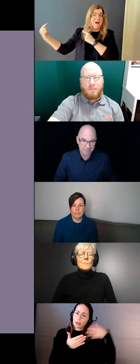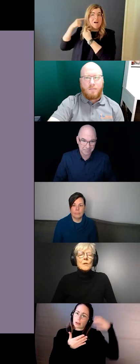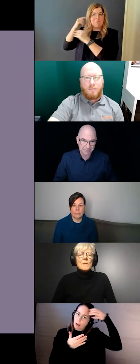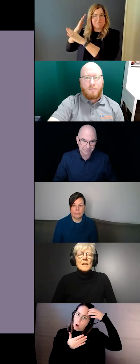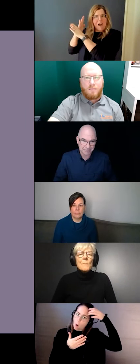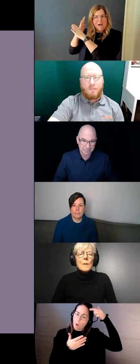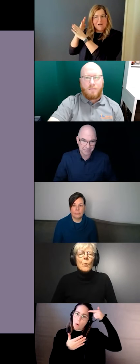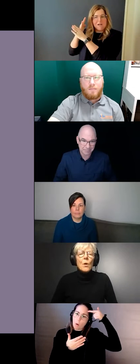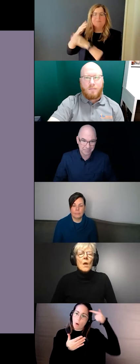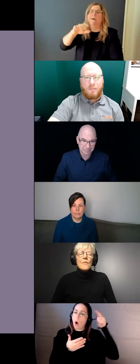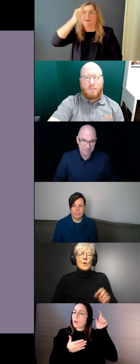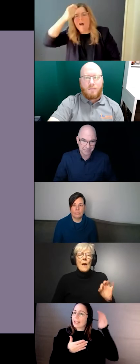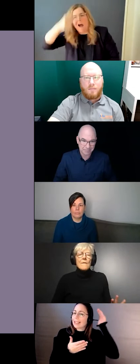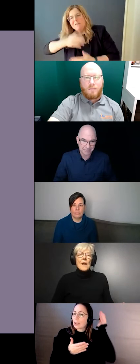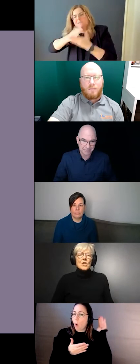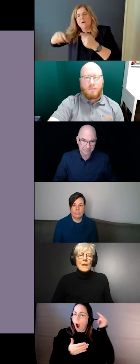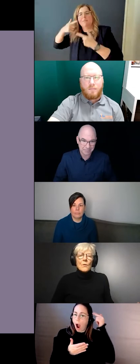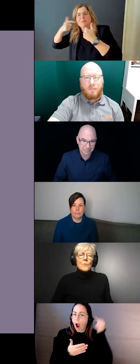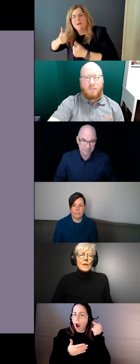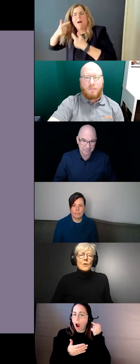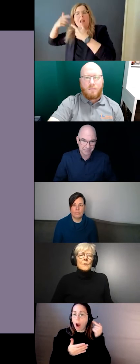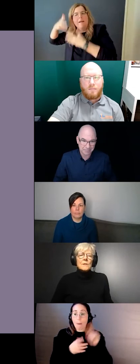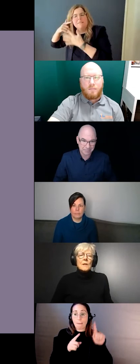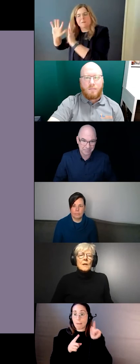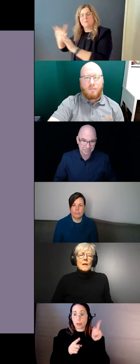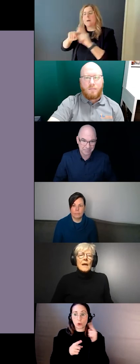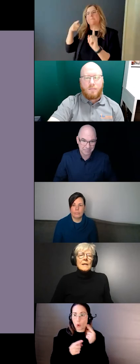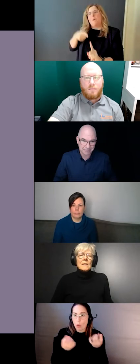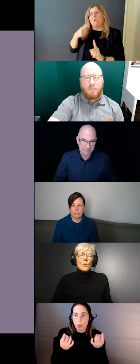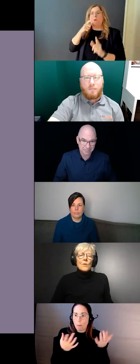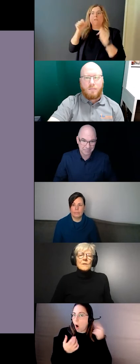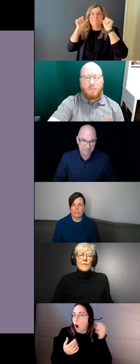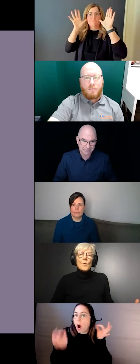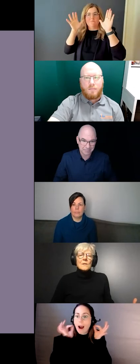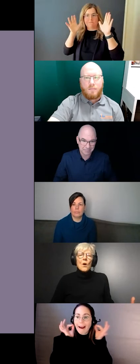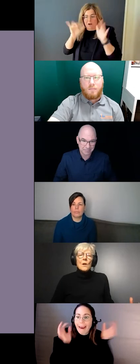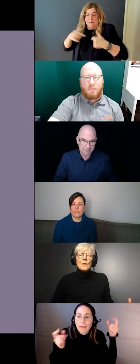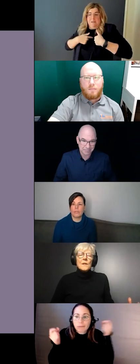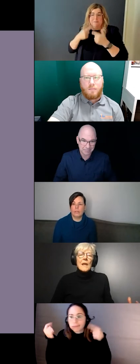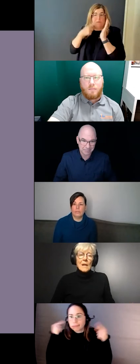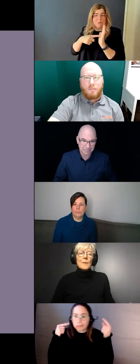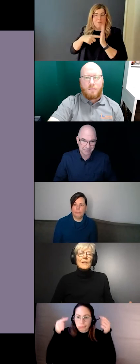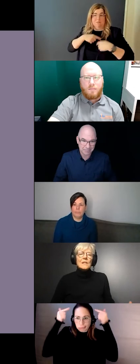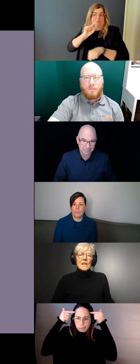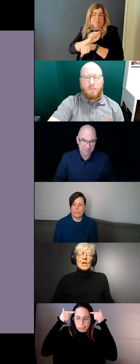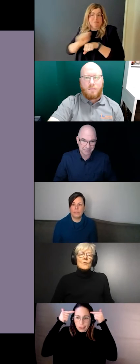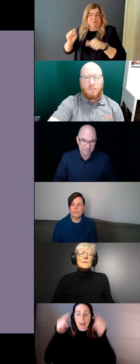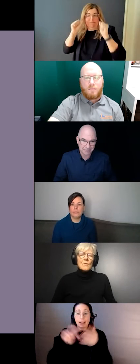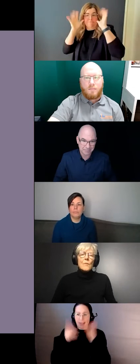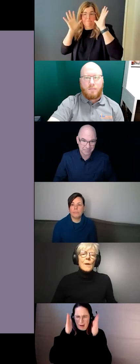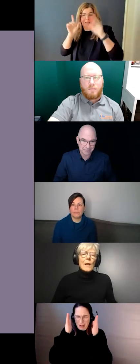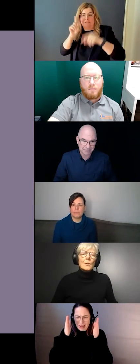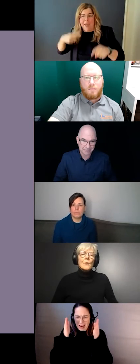auditoire, mais les sourds n'ont pas ce canal par les oreilles. Et donc, il y a un focus, la concentration sur l'inhabilité d'entendre.